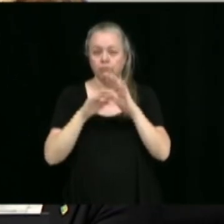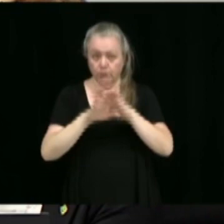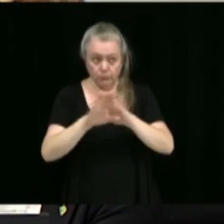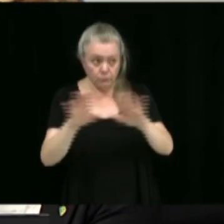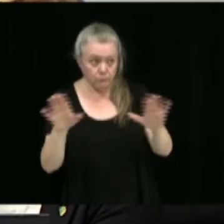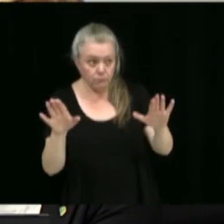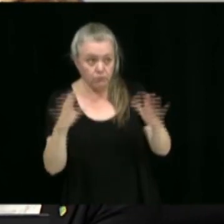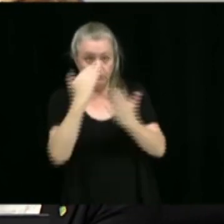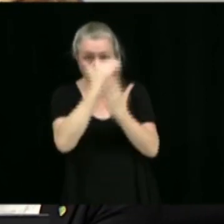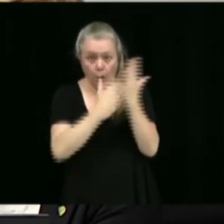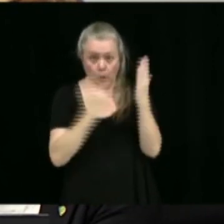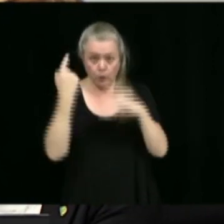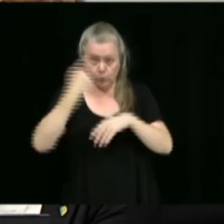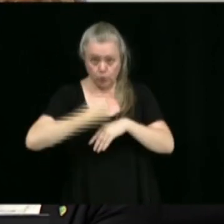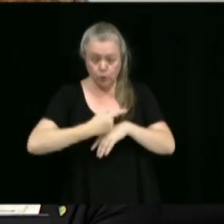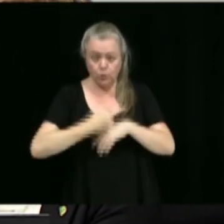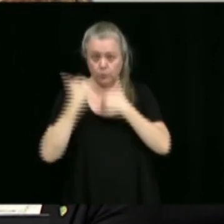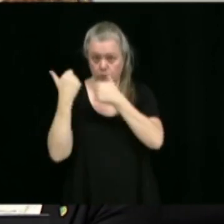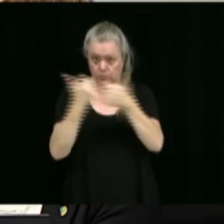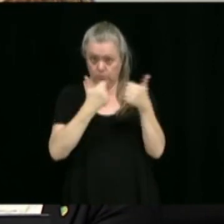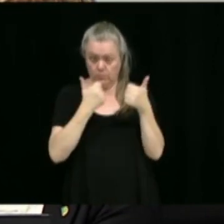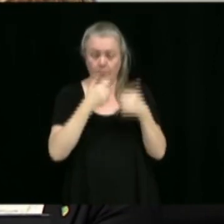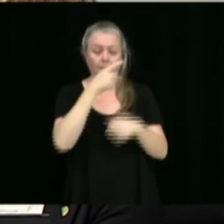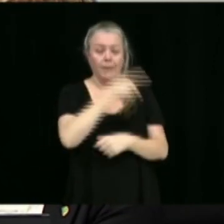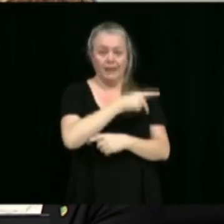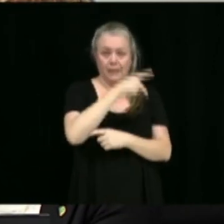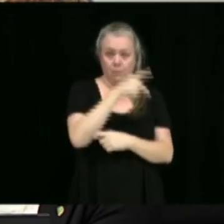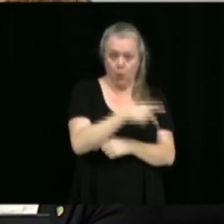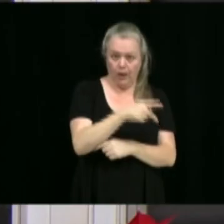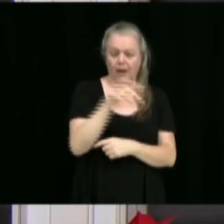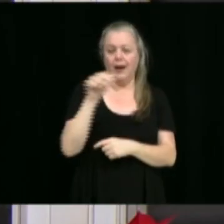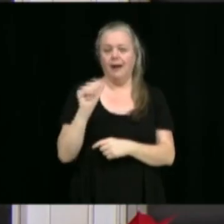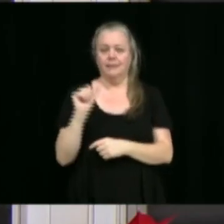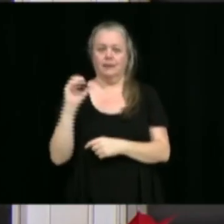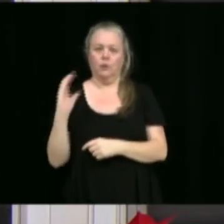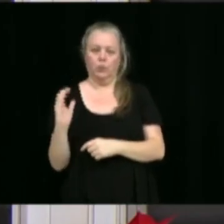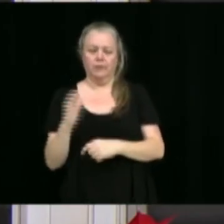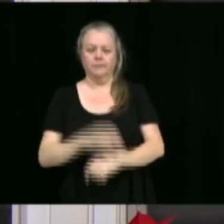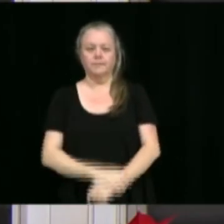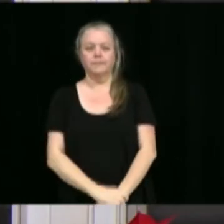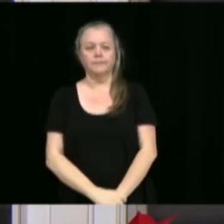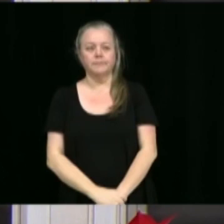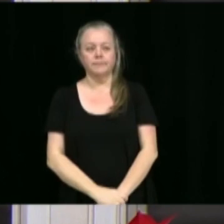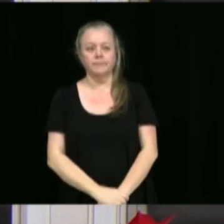est à l'aise avec l'ordre du jour tel que présenté? Patrick Paulin, Alexandre Côté.